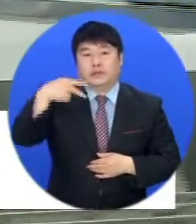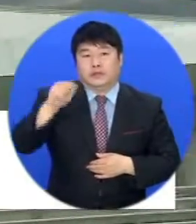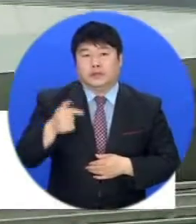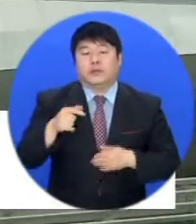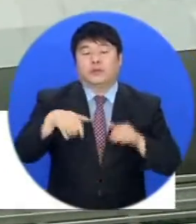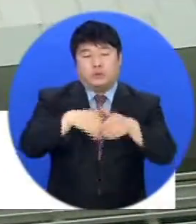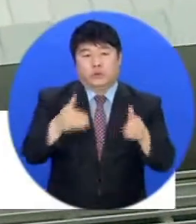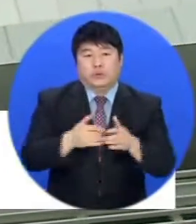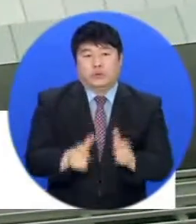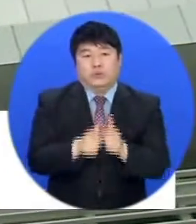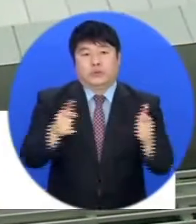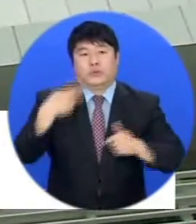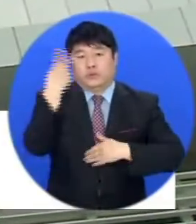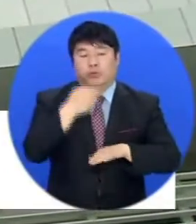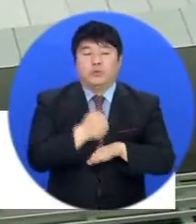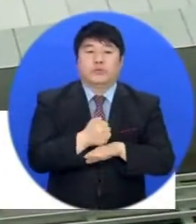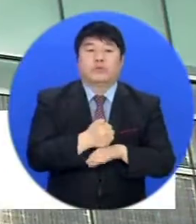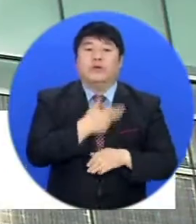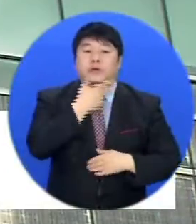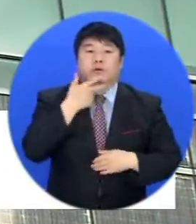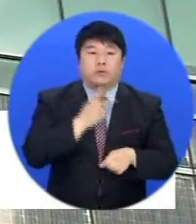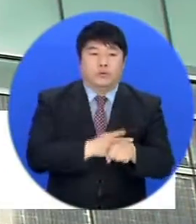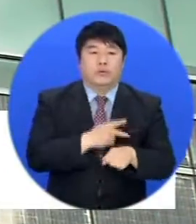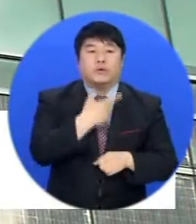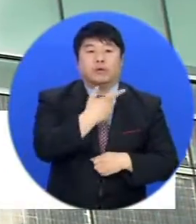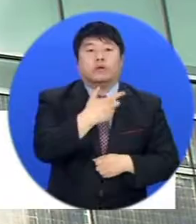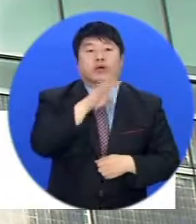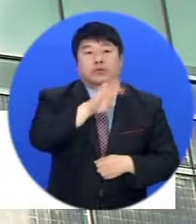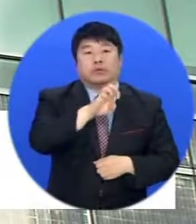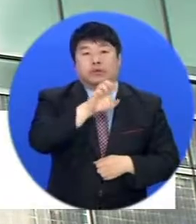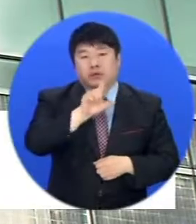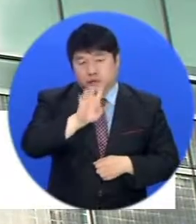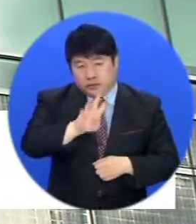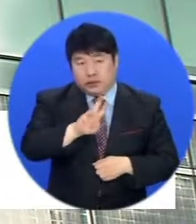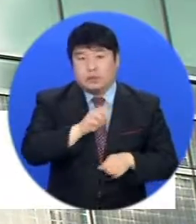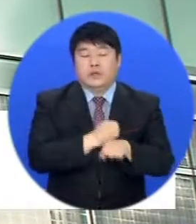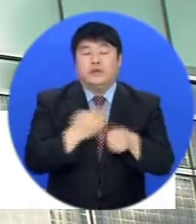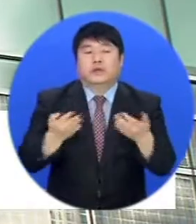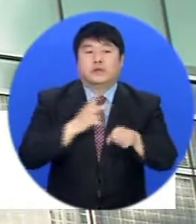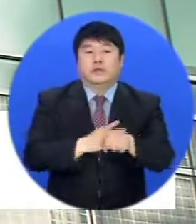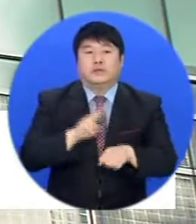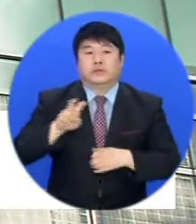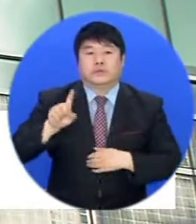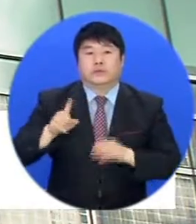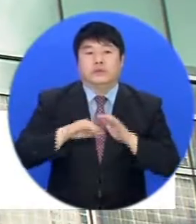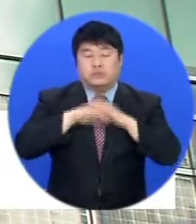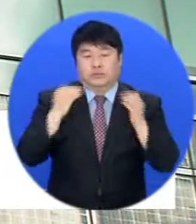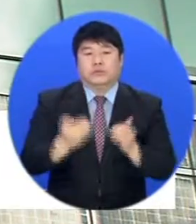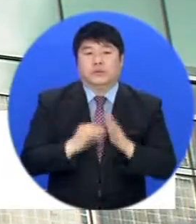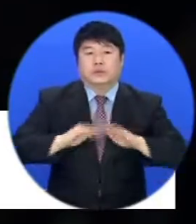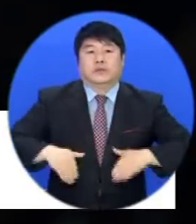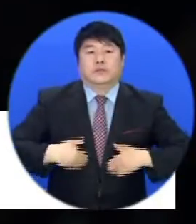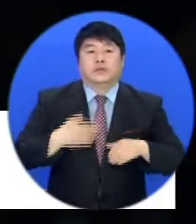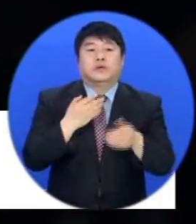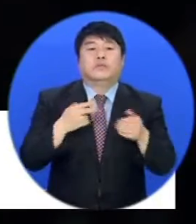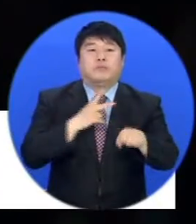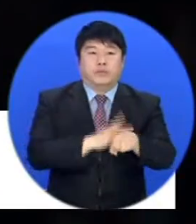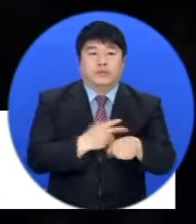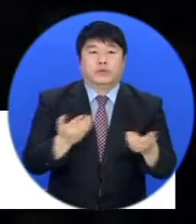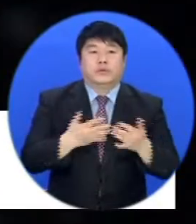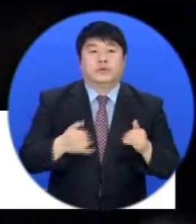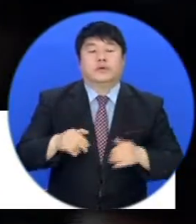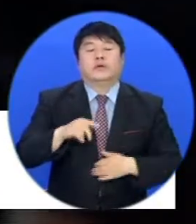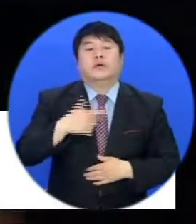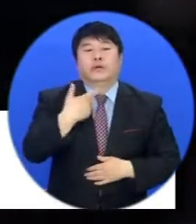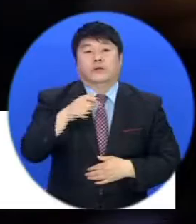결과 원어민 43명과 교직원 21명 등 전남 지역 교직원 65명이 확진자의